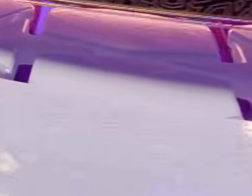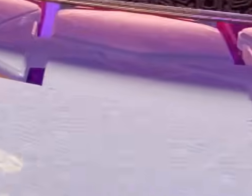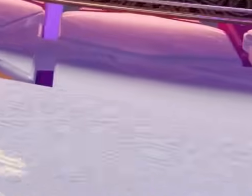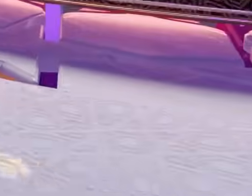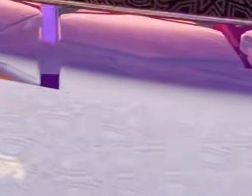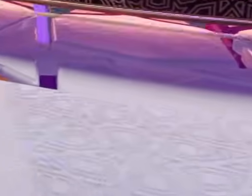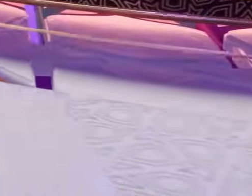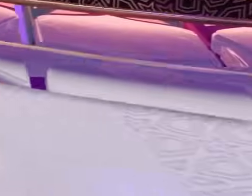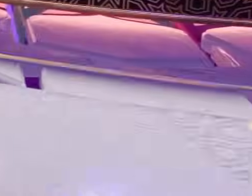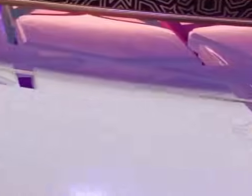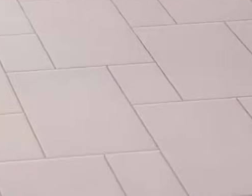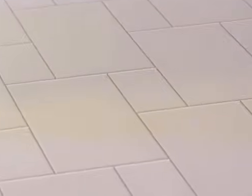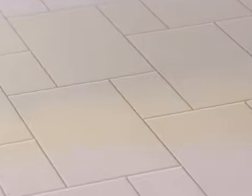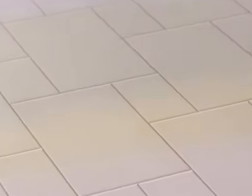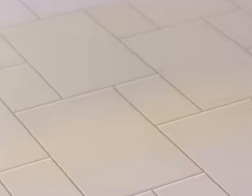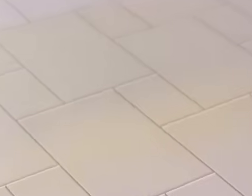Waja'alhu lana